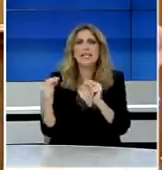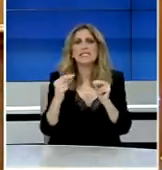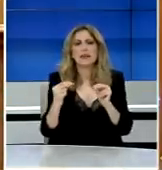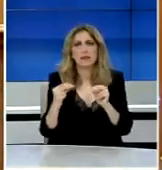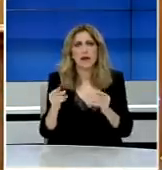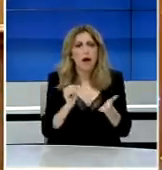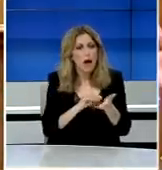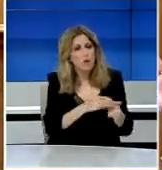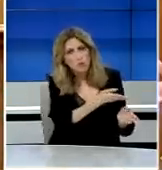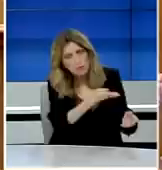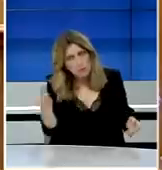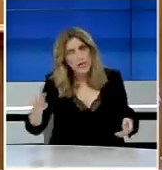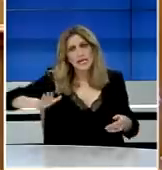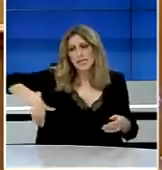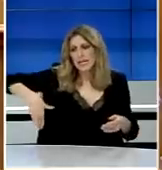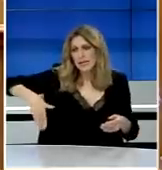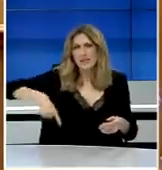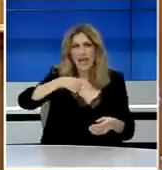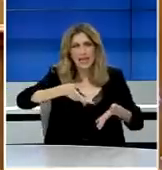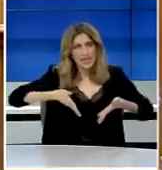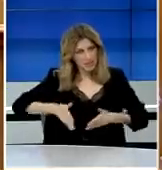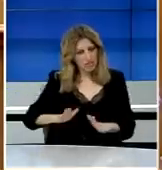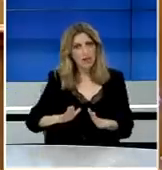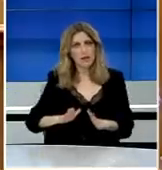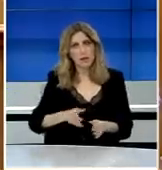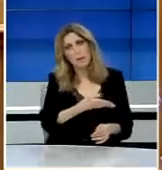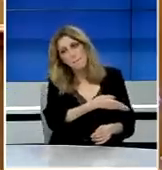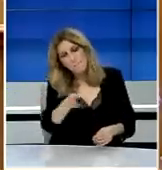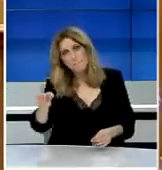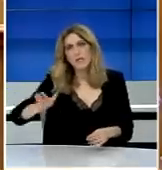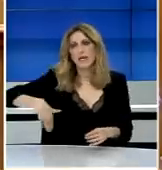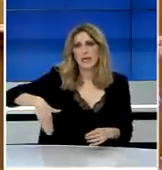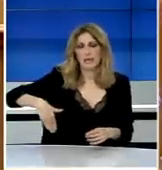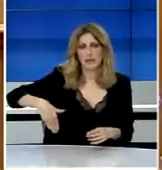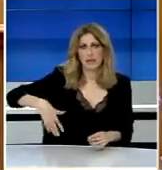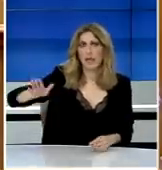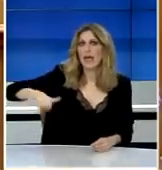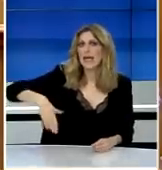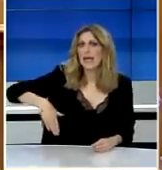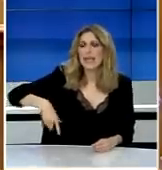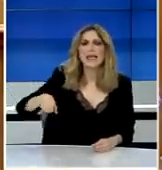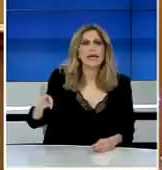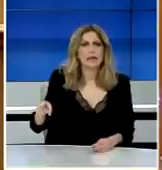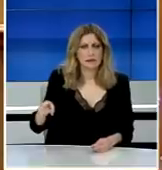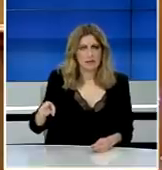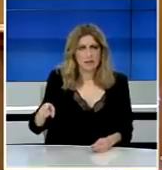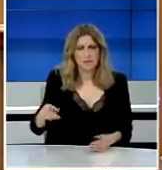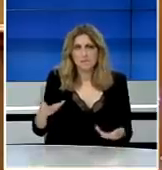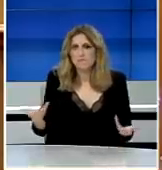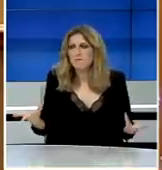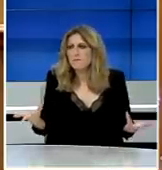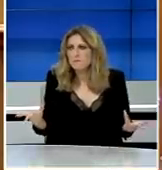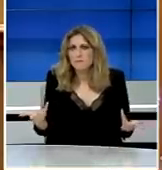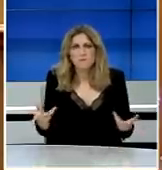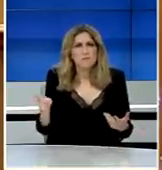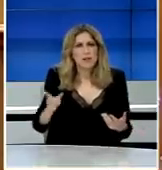είναι και η πατρίδα σας. Η Κρήτη, ξέρετε, ήταν ένα νησί που δεν κατάλαβε όσο όλη η υπόλοιπη Ελλάδα την κρίση. Διότι